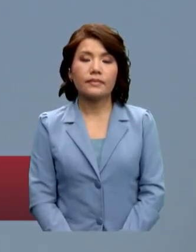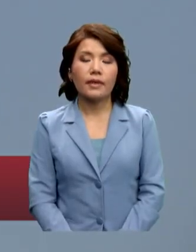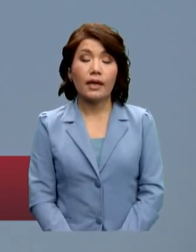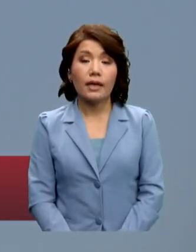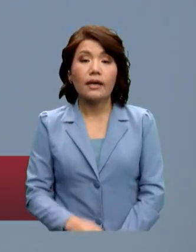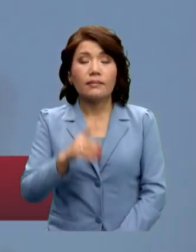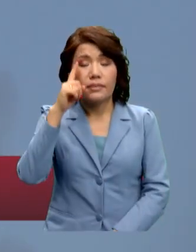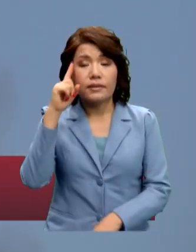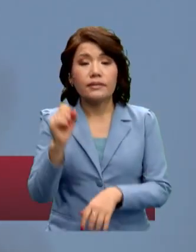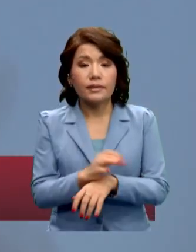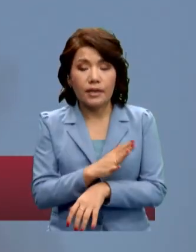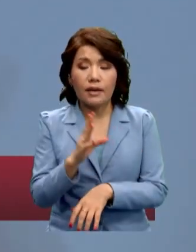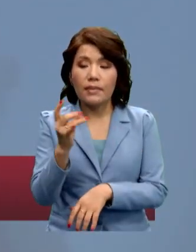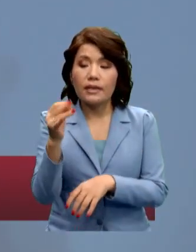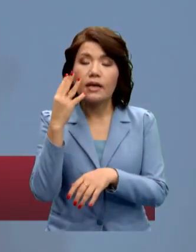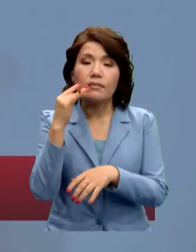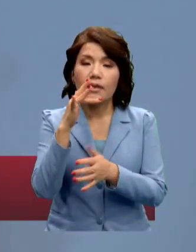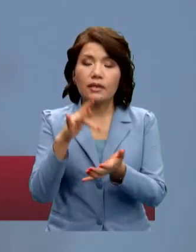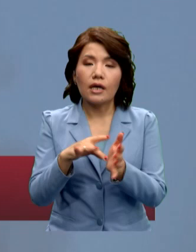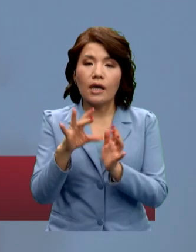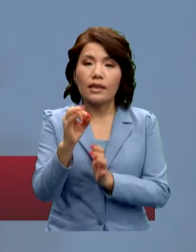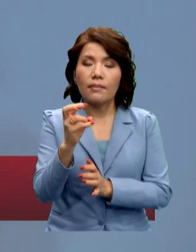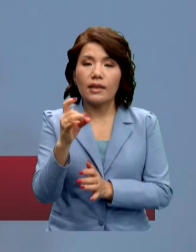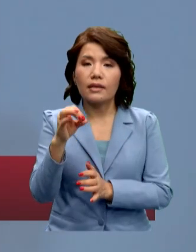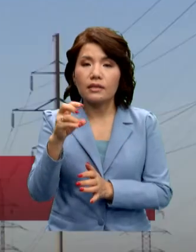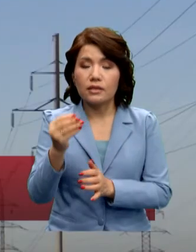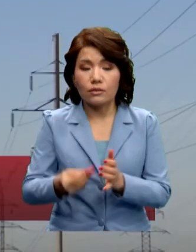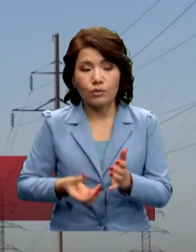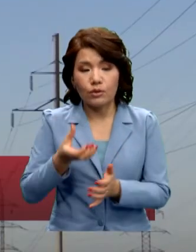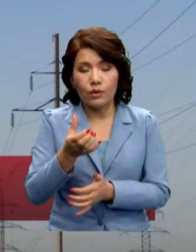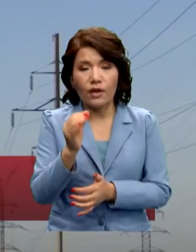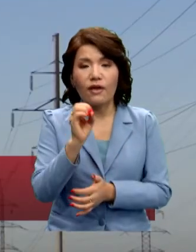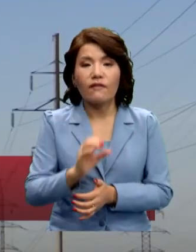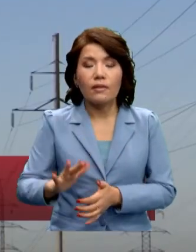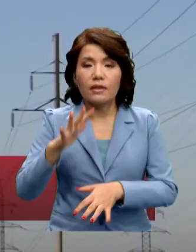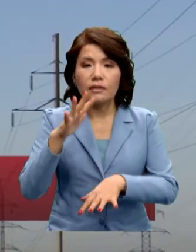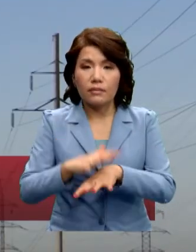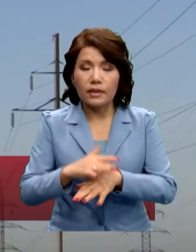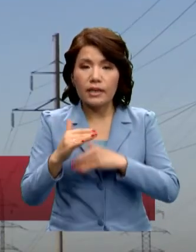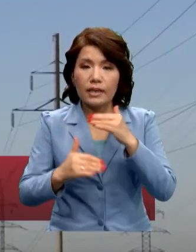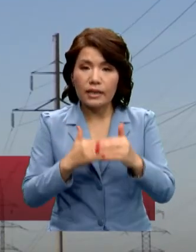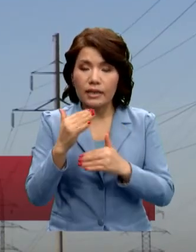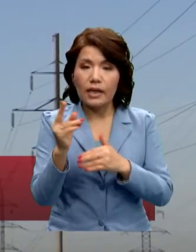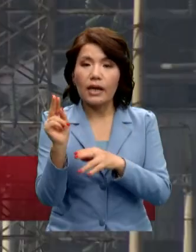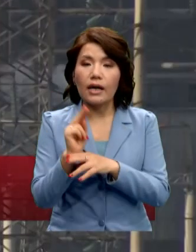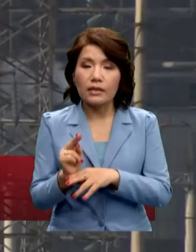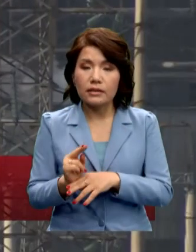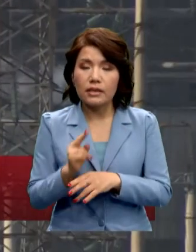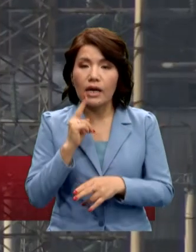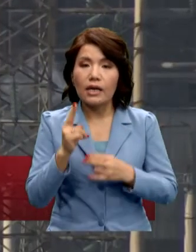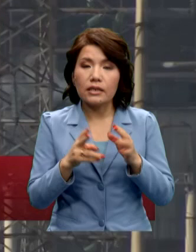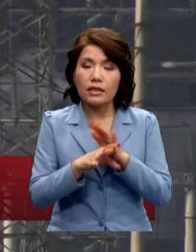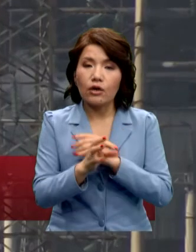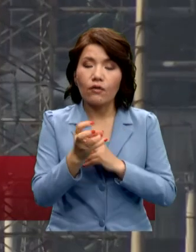Известно, что проект модернизации Алматинской теплоэлектростанции будет финансироваться Европейским банком развития и реконструкции, Азиатским